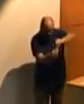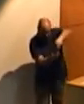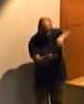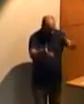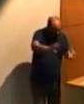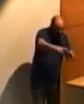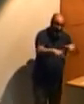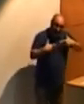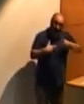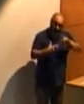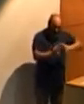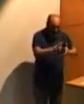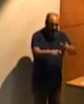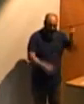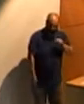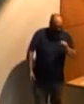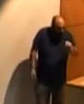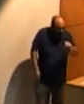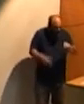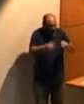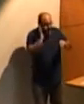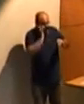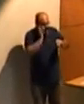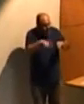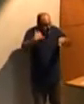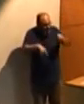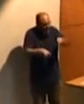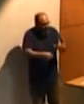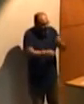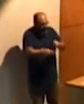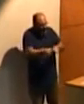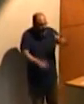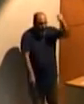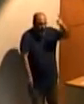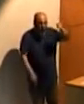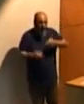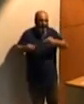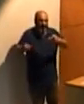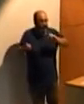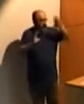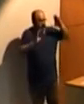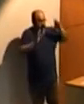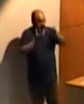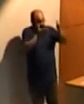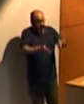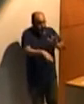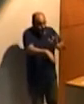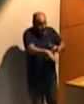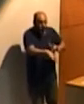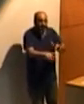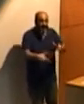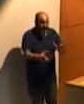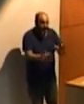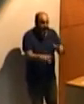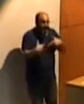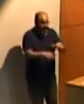du vivant vous remarquerez que beaucoup plus souvent cette locution de la part du grand public revient plus facilement dès qu'on touche aux vivants ce